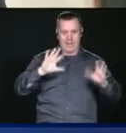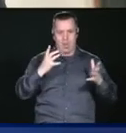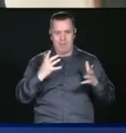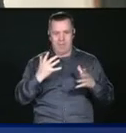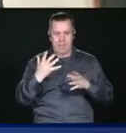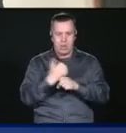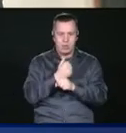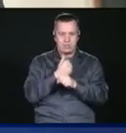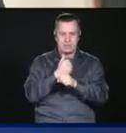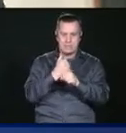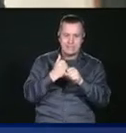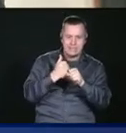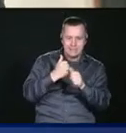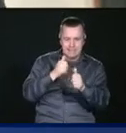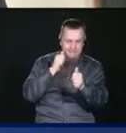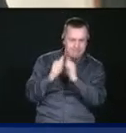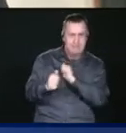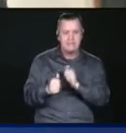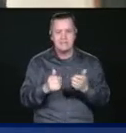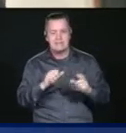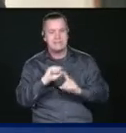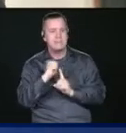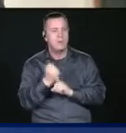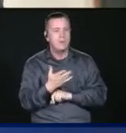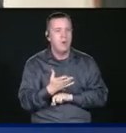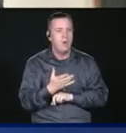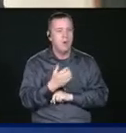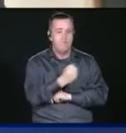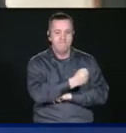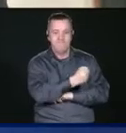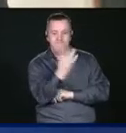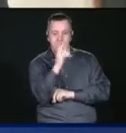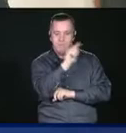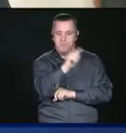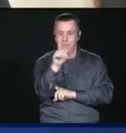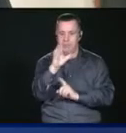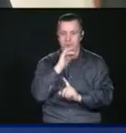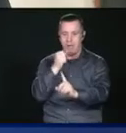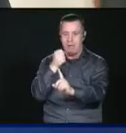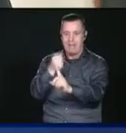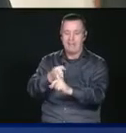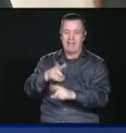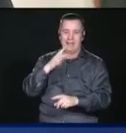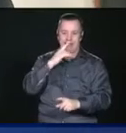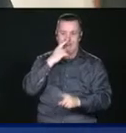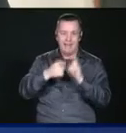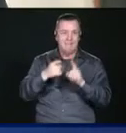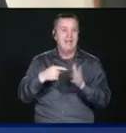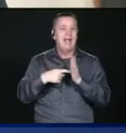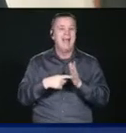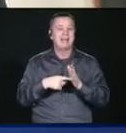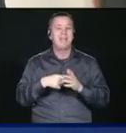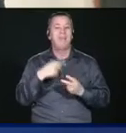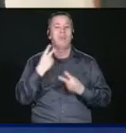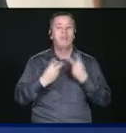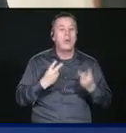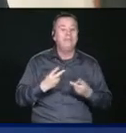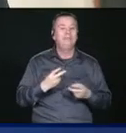possible. Certains secteurs ont été frappés encore plus fort. Bien sûr, le tourisme, les compagnies aériennes,